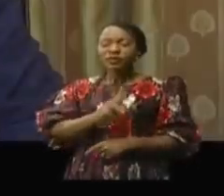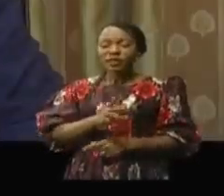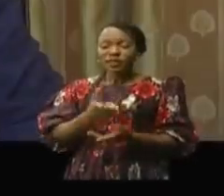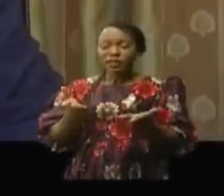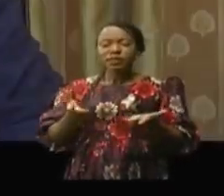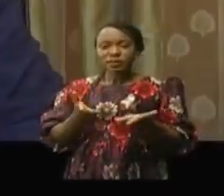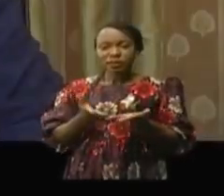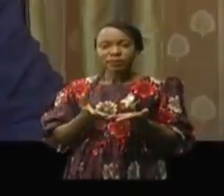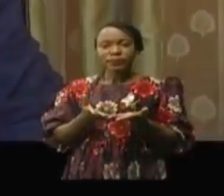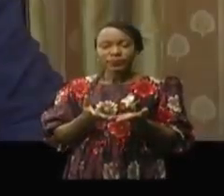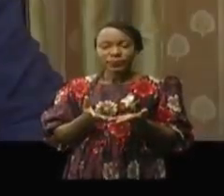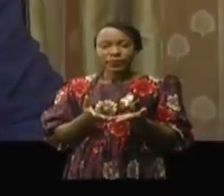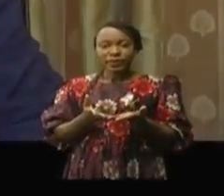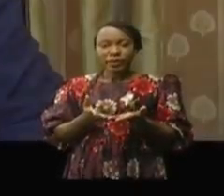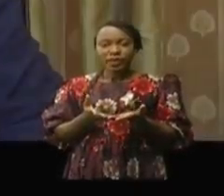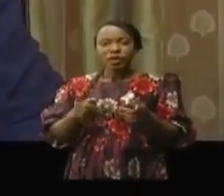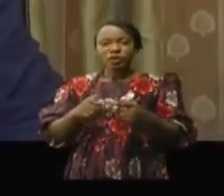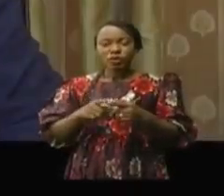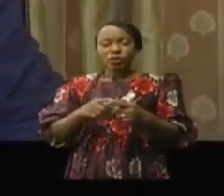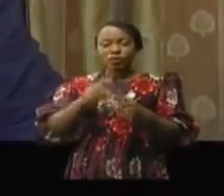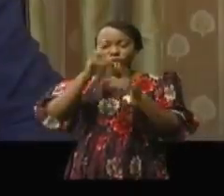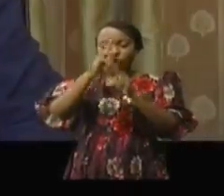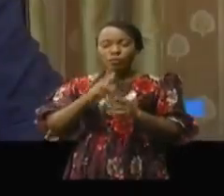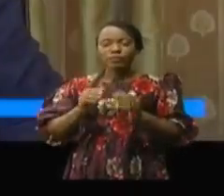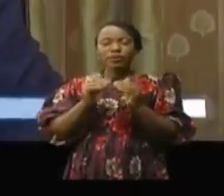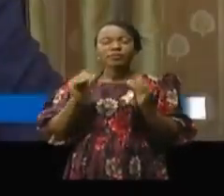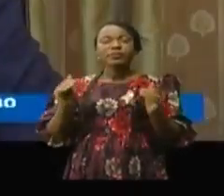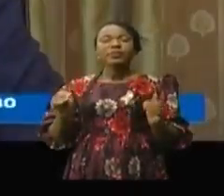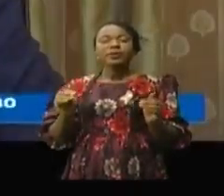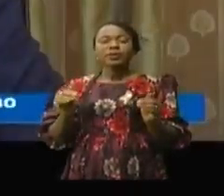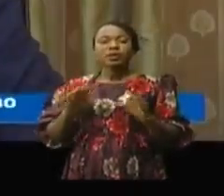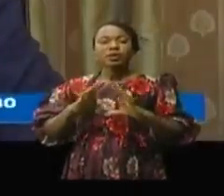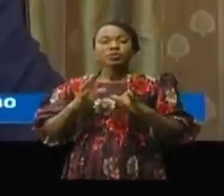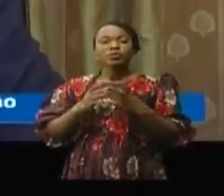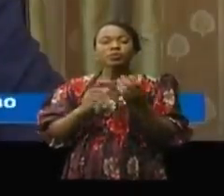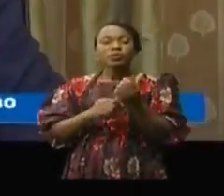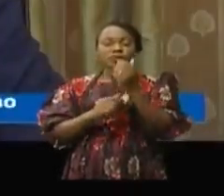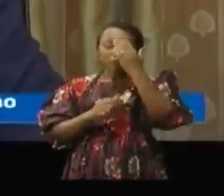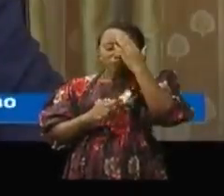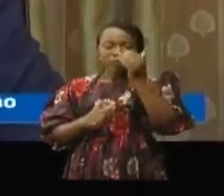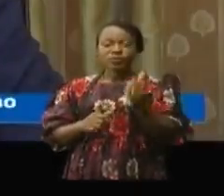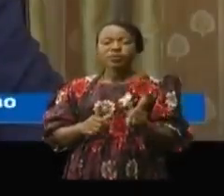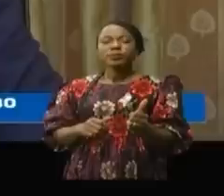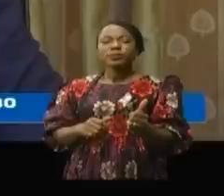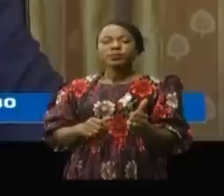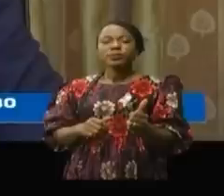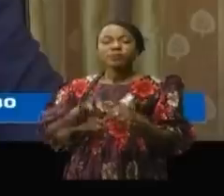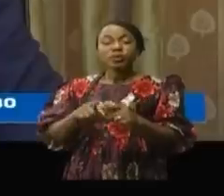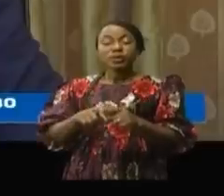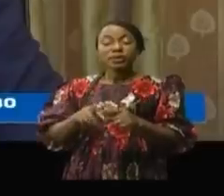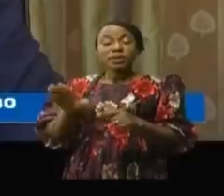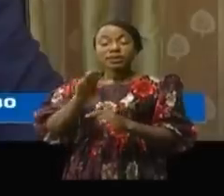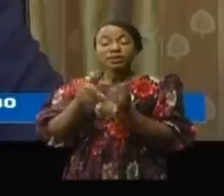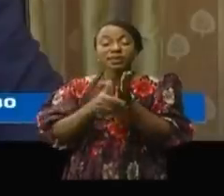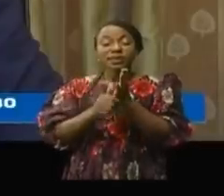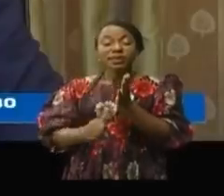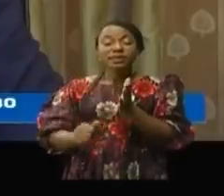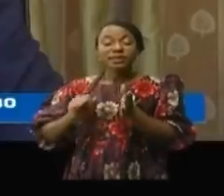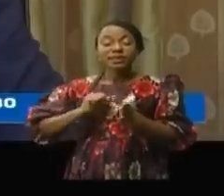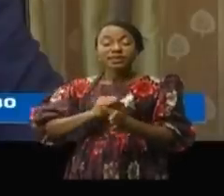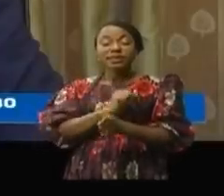que en tant qu'homme de paix, tout le monde le sait, et en qualité de